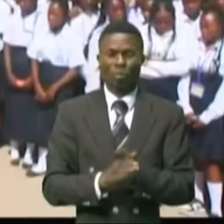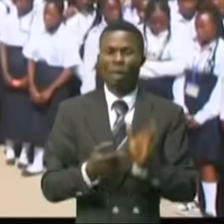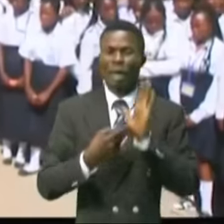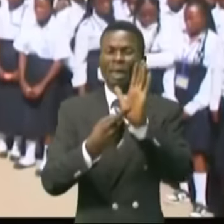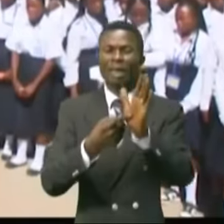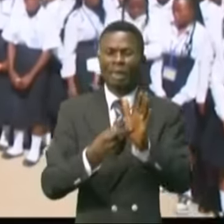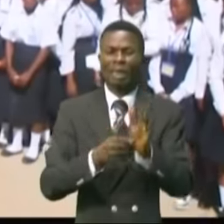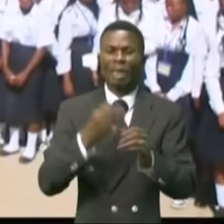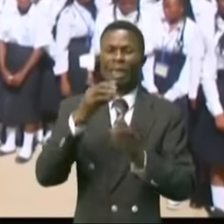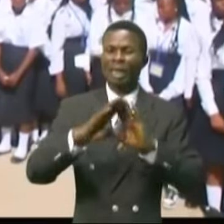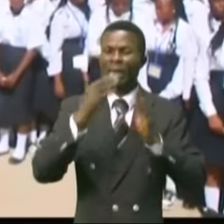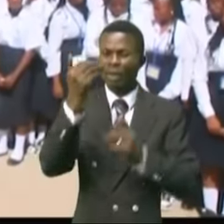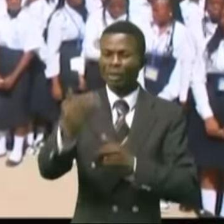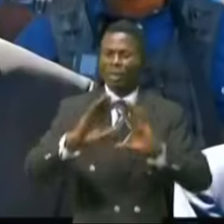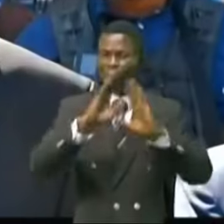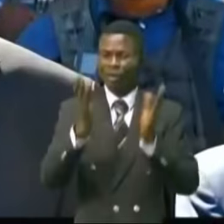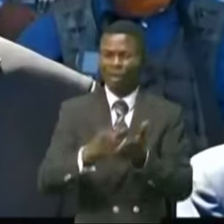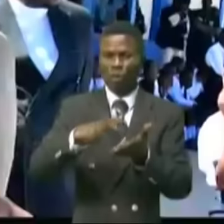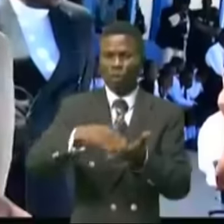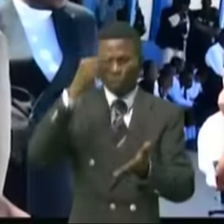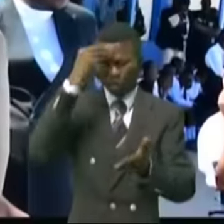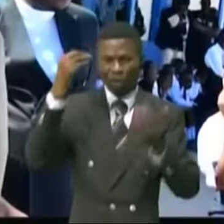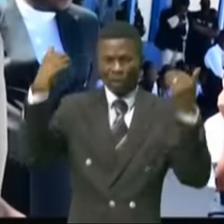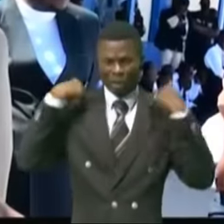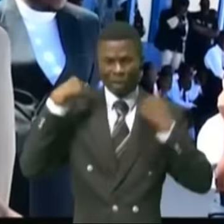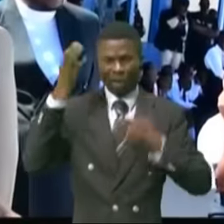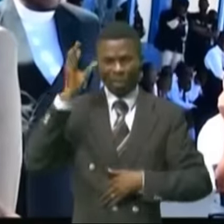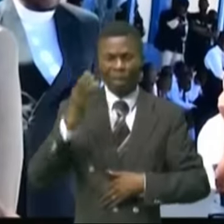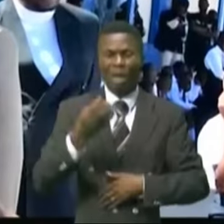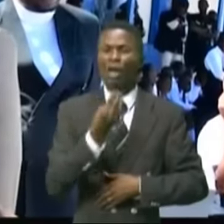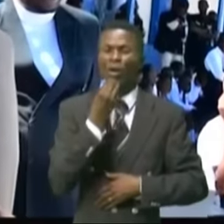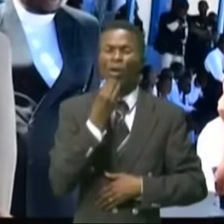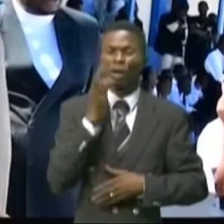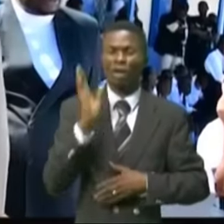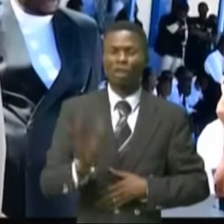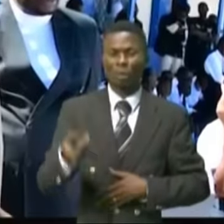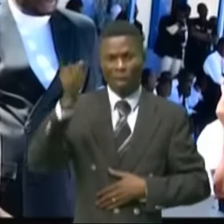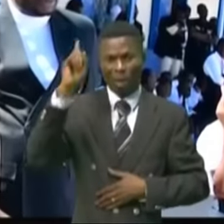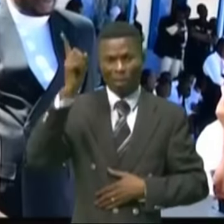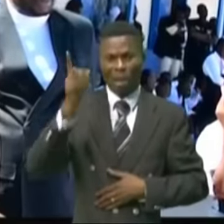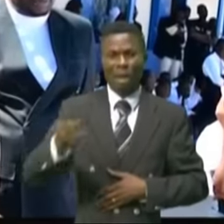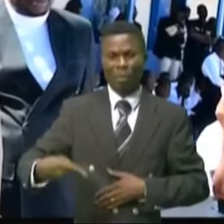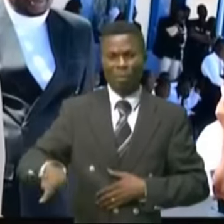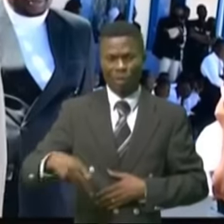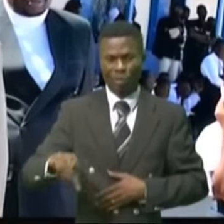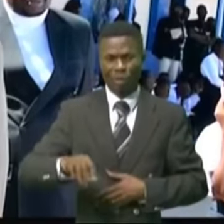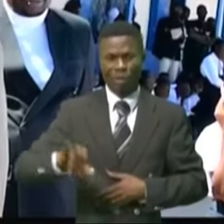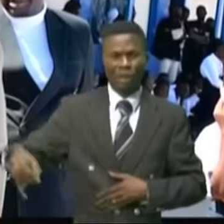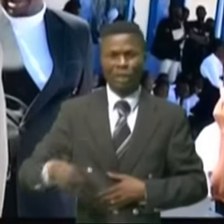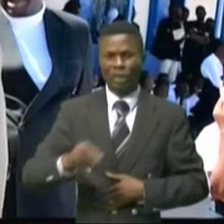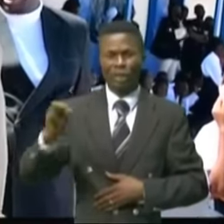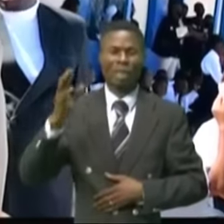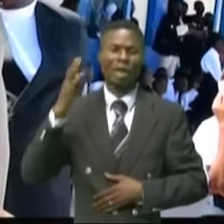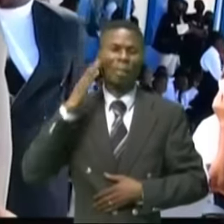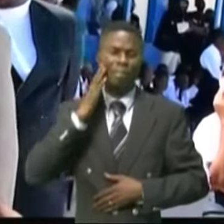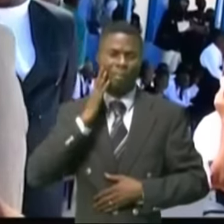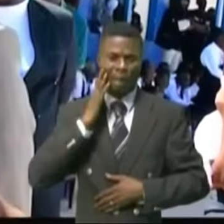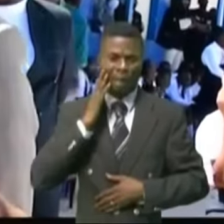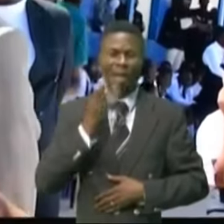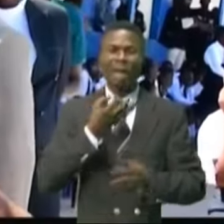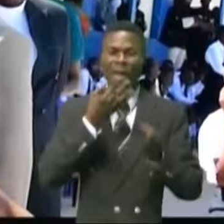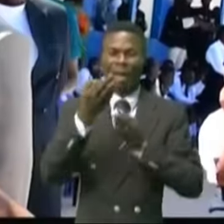les candidats et la délégation des autorités locales et l'inspecteur principal provincial, Jean-Marie Guéret. Quant à lui, ses